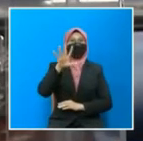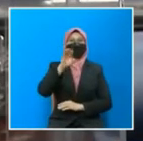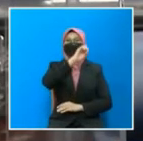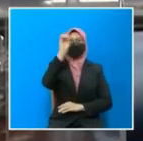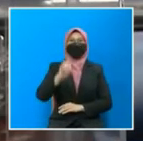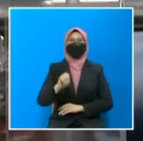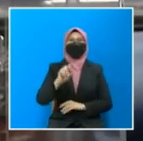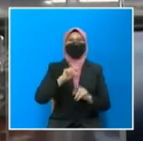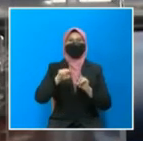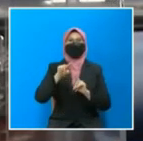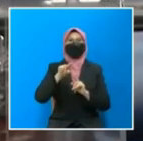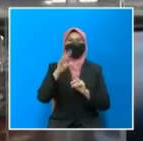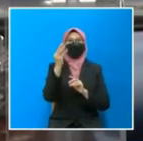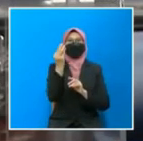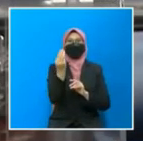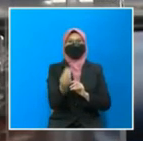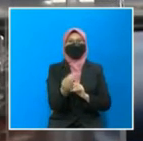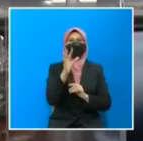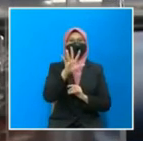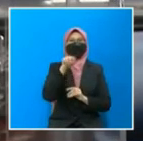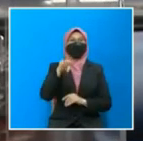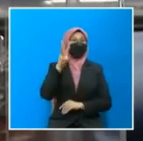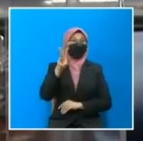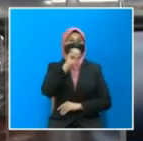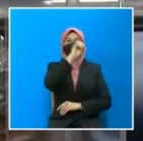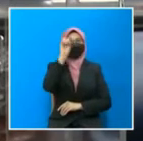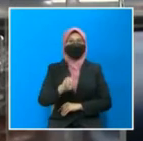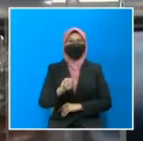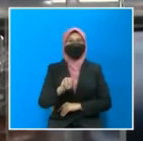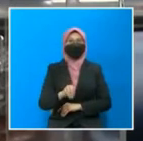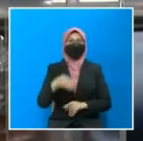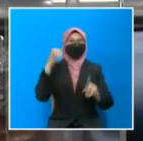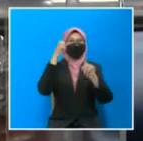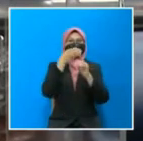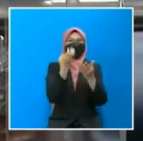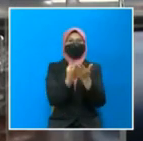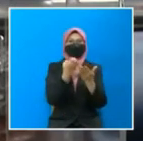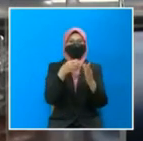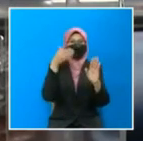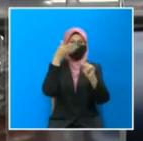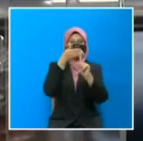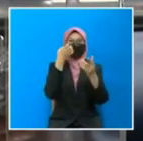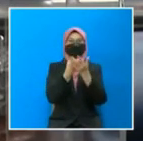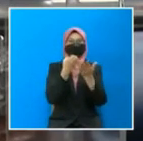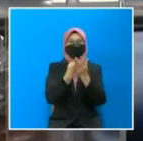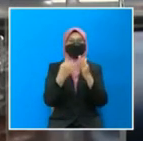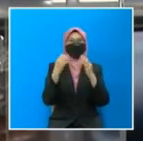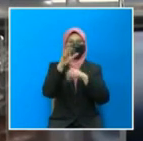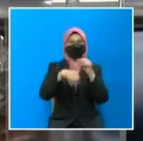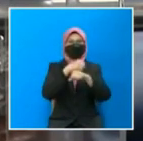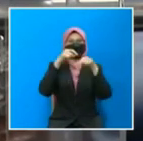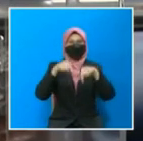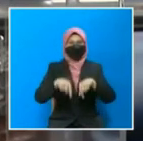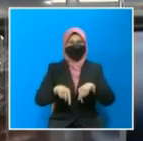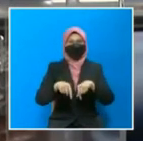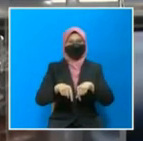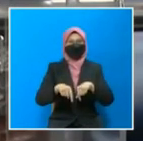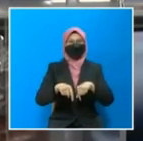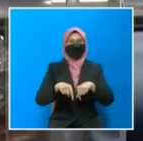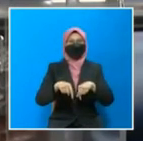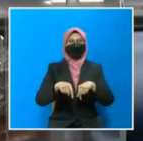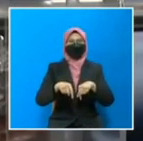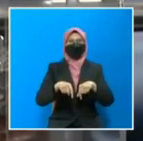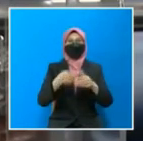tapi susut 5.6%. Sasaran ekonomi Malaysia untuk tahun ini juga akan mengulangi